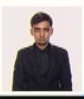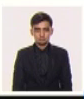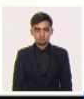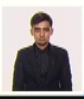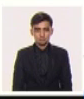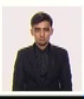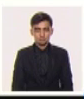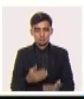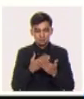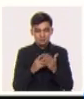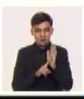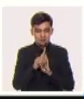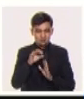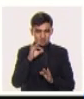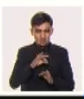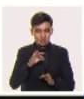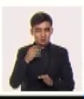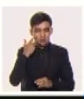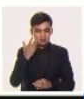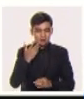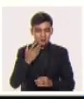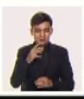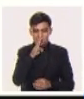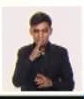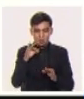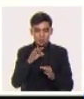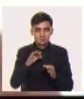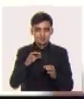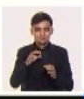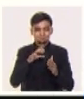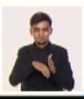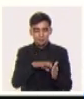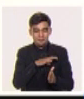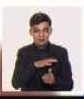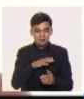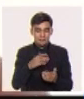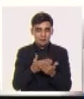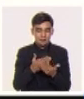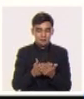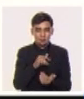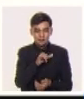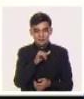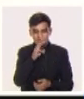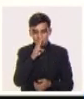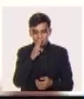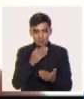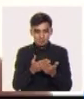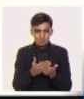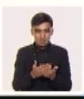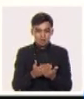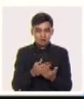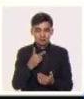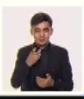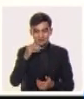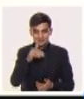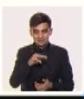Вообще, изначально, когда заработную плату удерживают, ну, примерно, если у вас зарплата, грубо говоря, 200